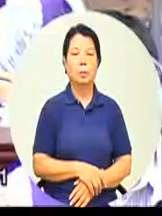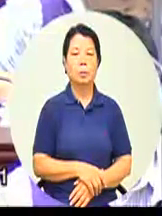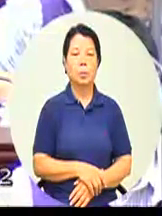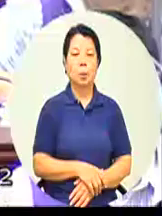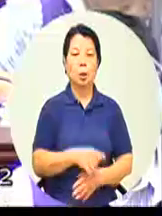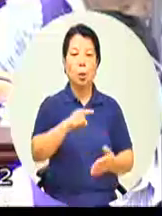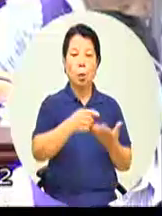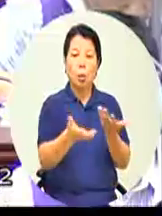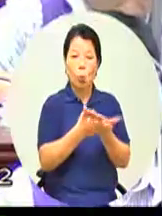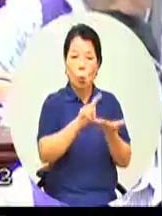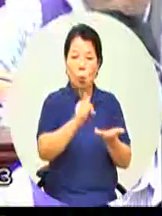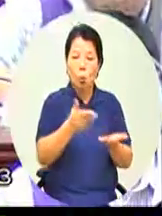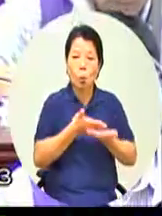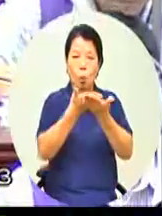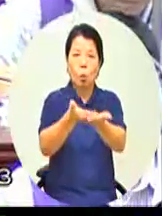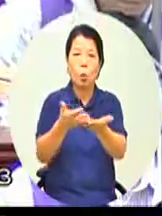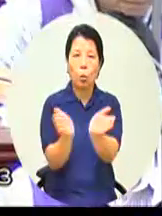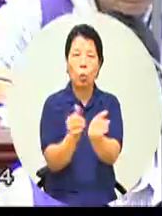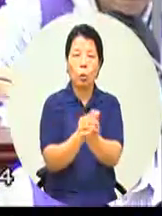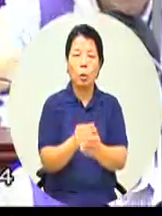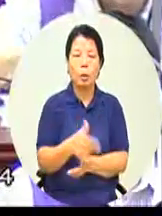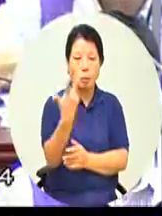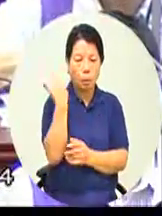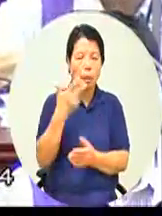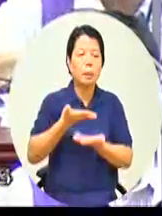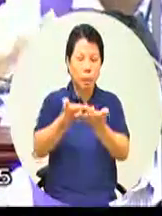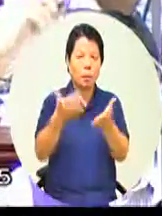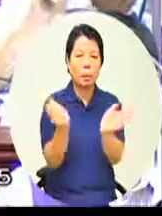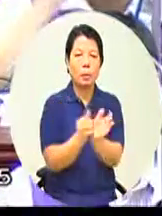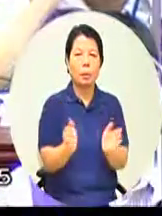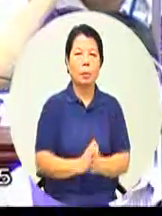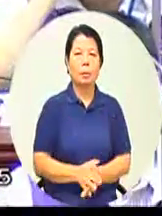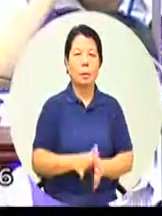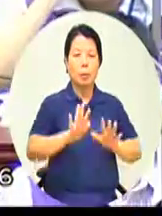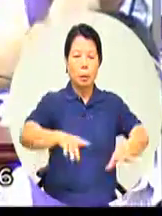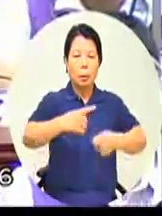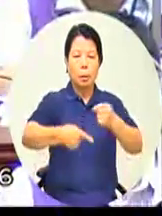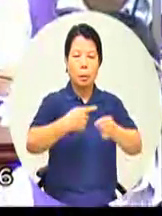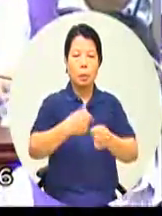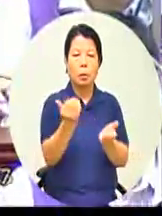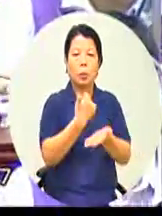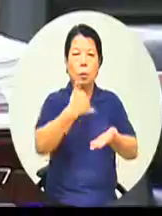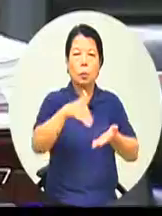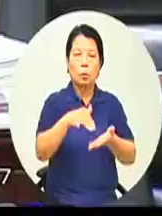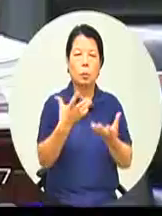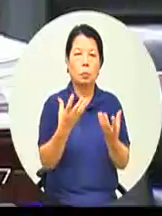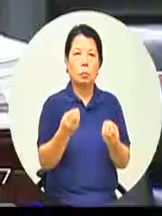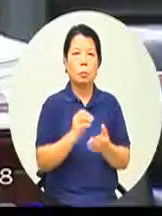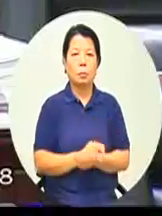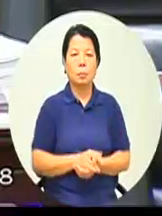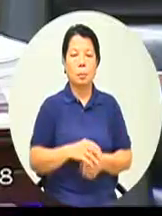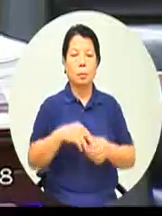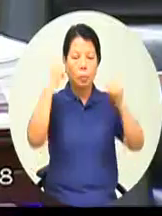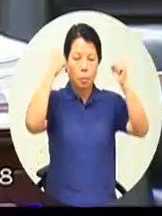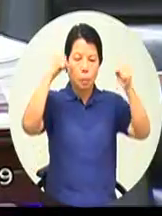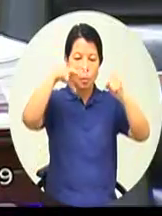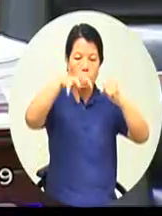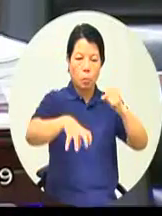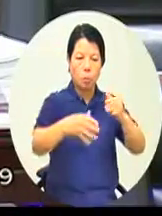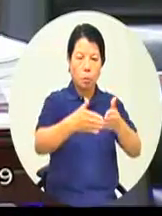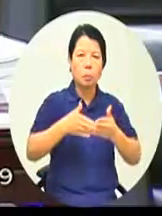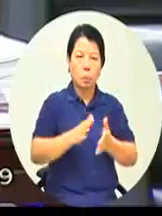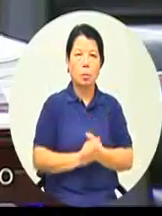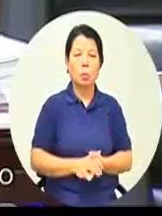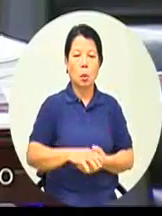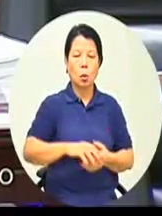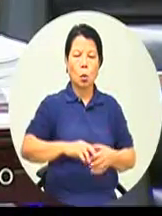料上回未？ 应该上礼拜有送公文出去了。 啊，不怪今年有上来，对不？看你讲啊，体育局要升级啊，啊，